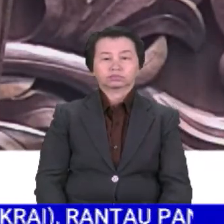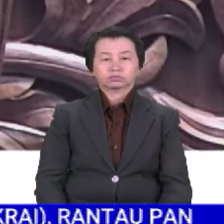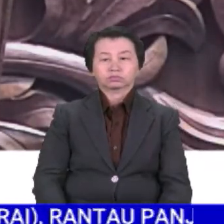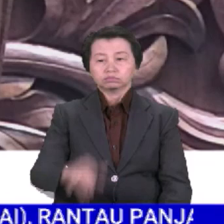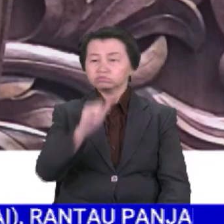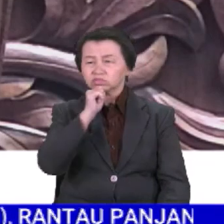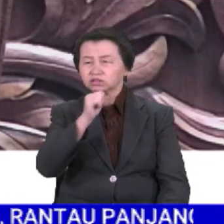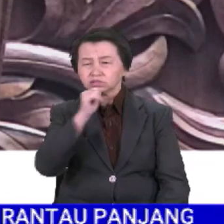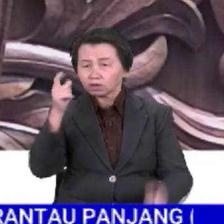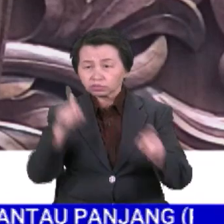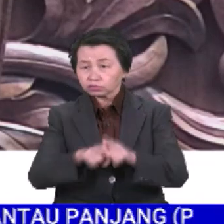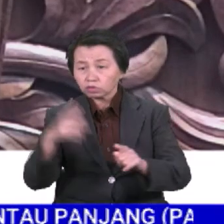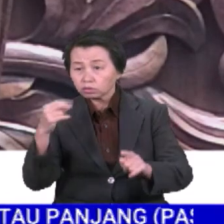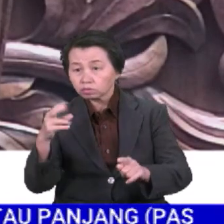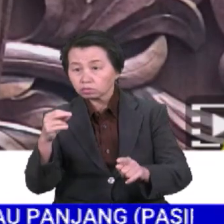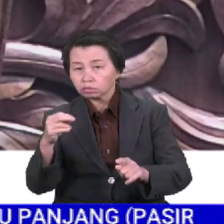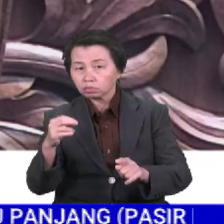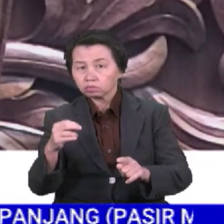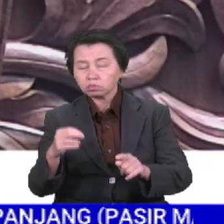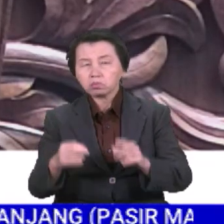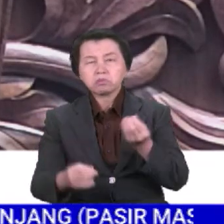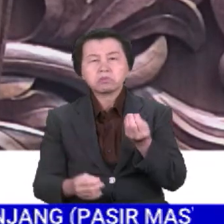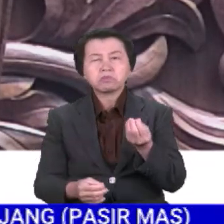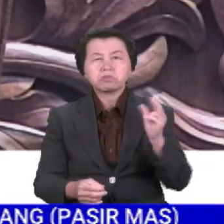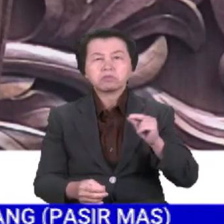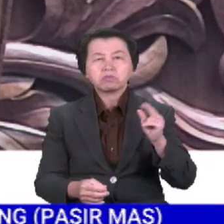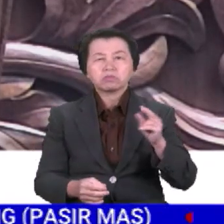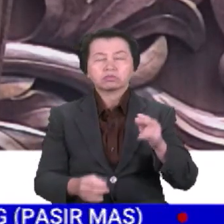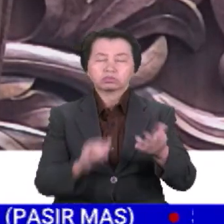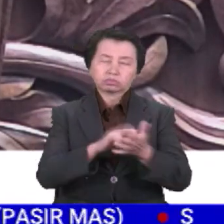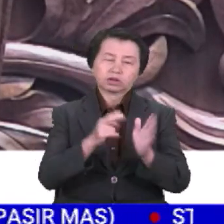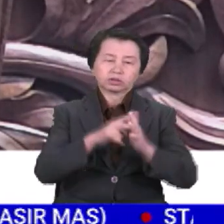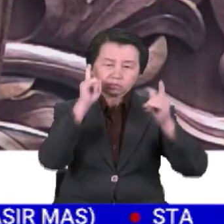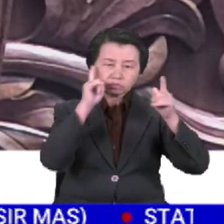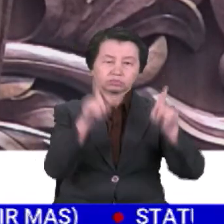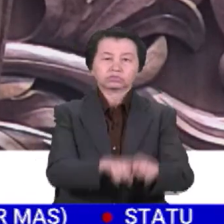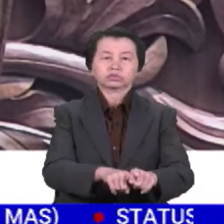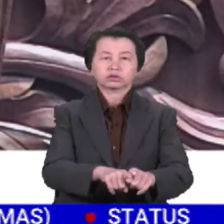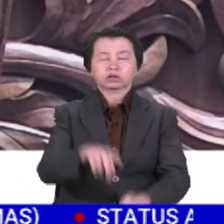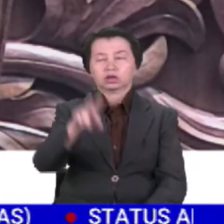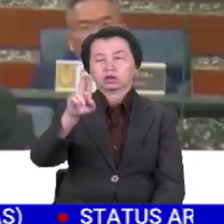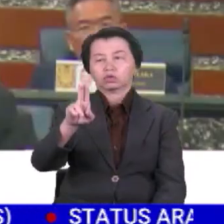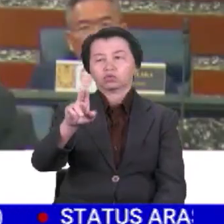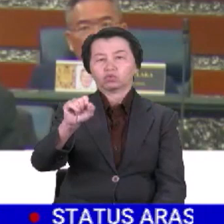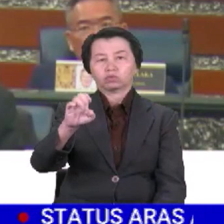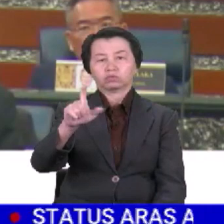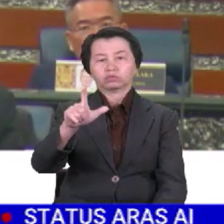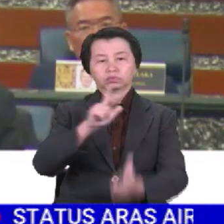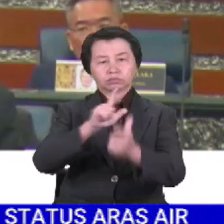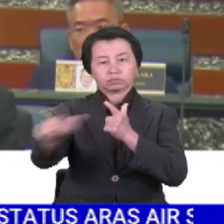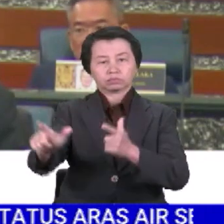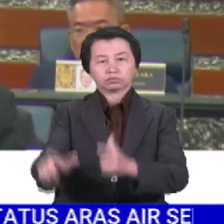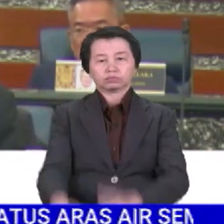yang tidak kata tidak lebih soraf sejuk usul disejujukan